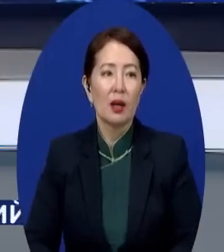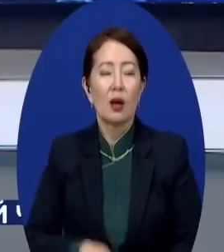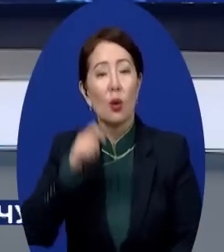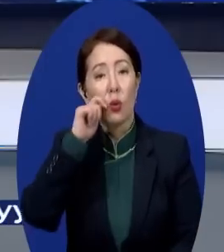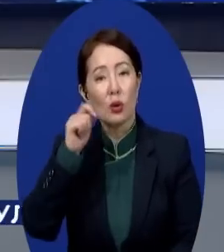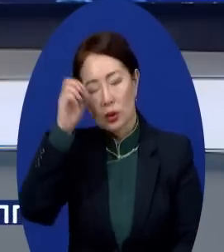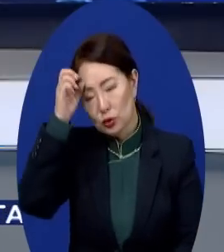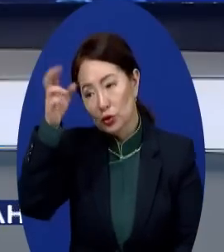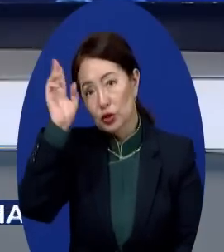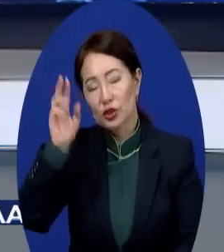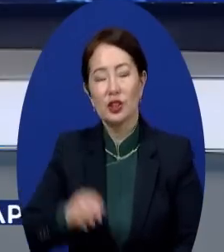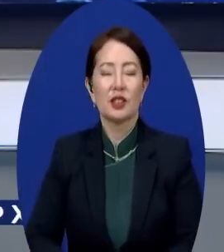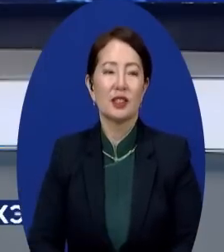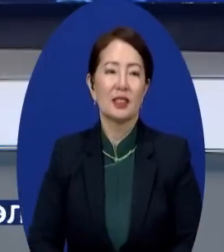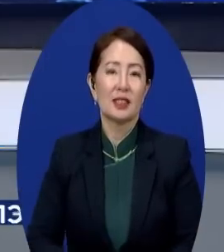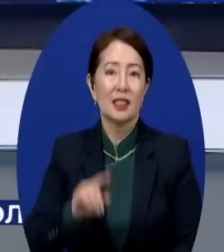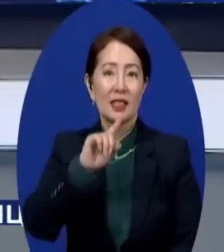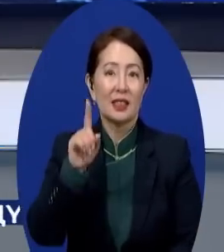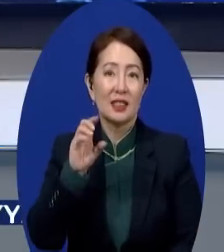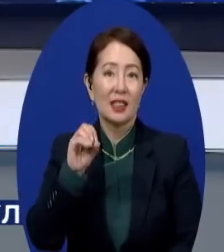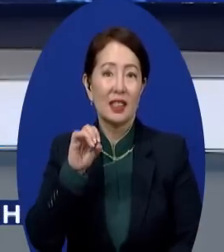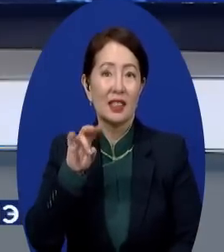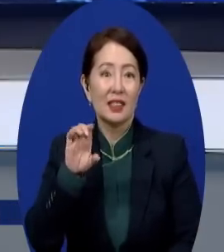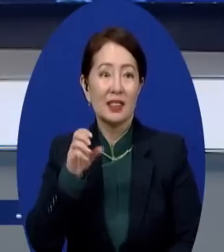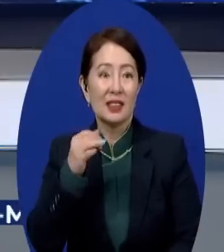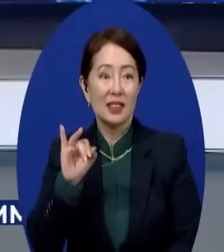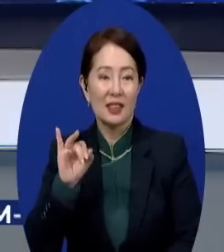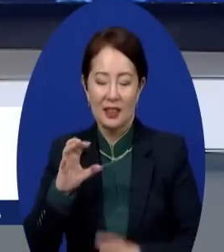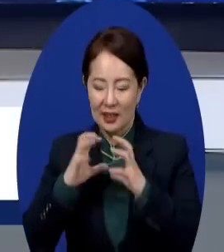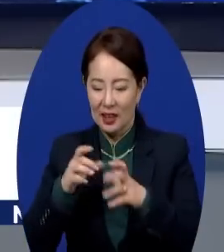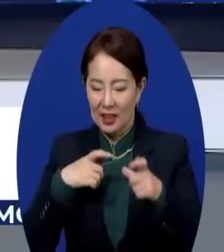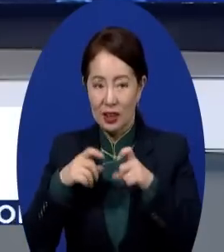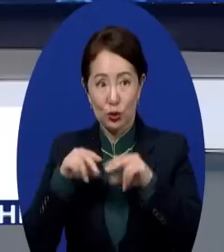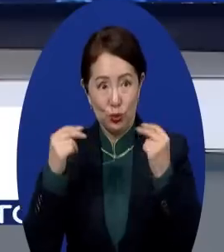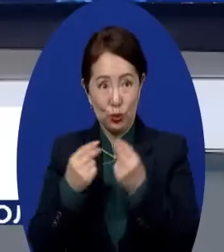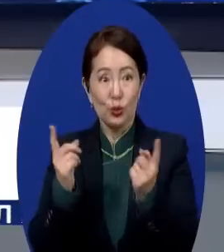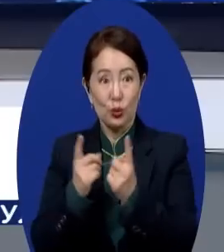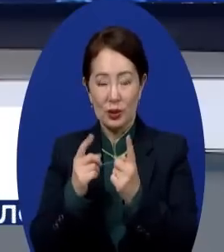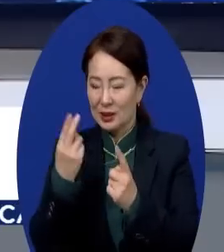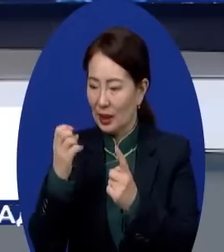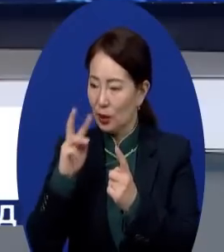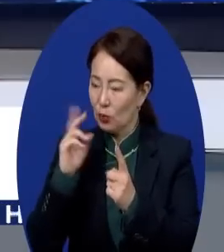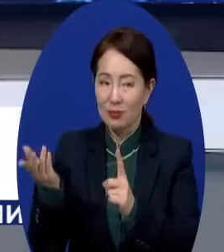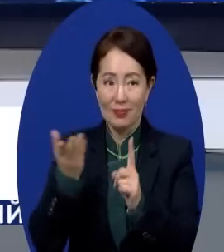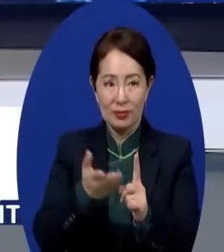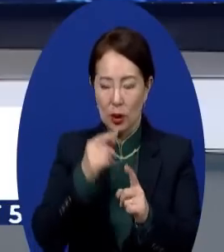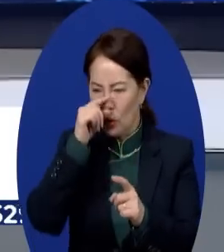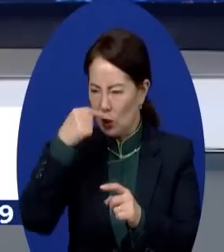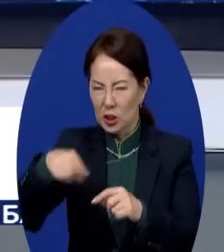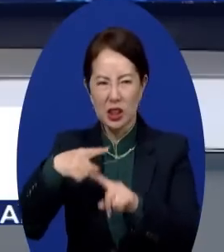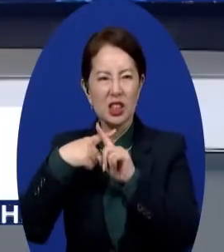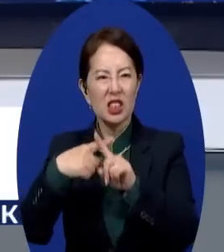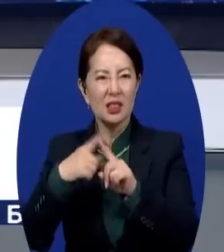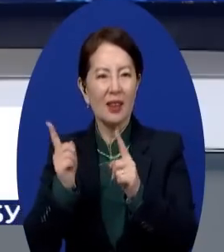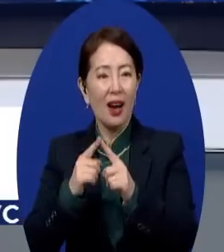Украины ерөнхийлөгч Володимир Зеленский дэлхийн эдийн засгийн чуулга уулзалтанд цахимаар үг хэлэхдээ Оросын эсрэг хамгийн хатуу хориг арга хэмжээ авахыг